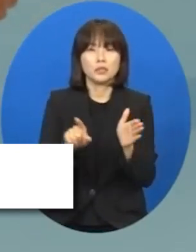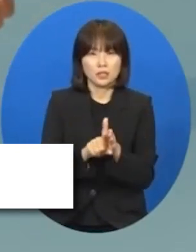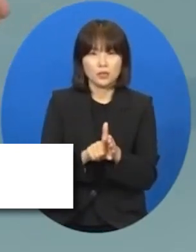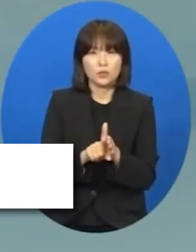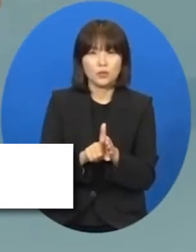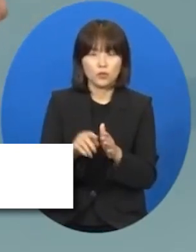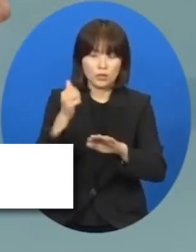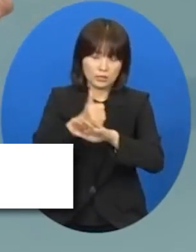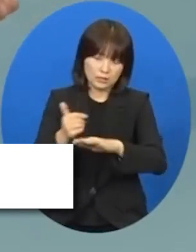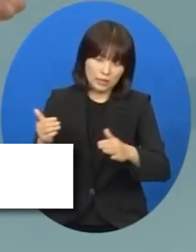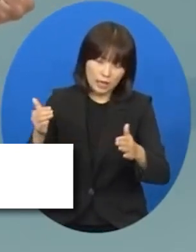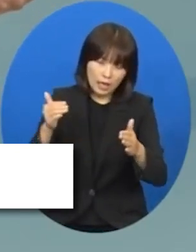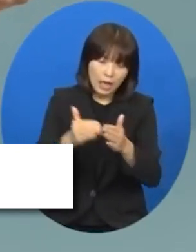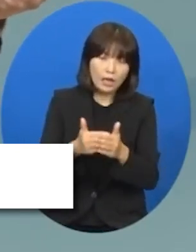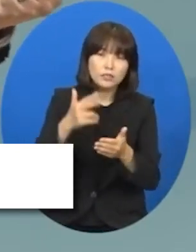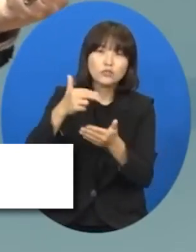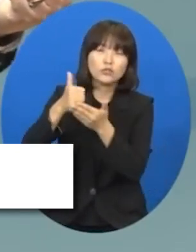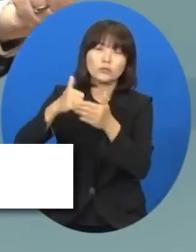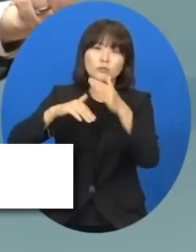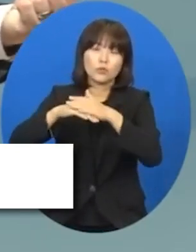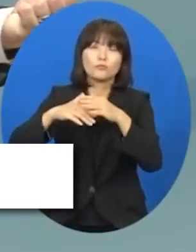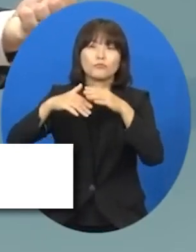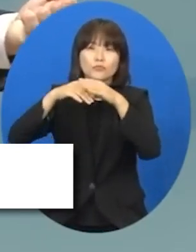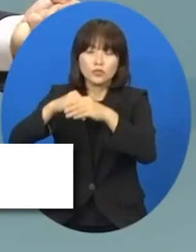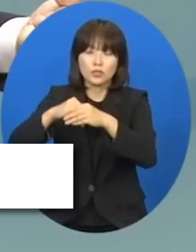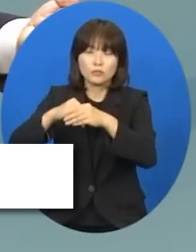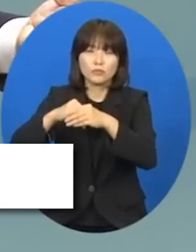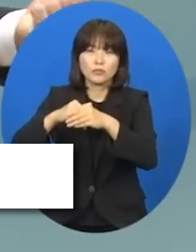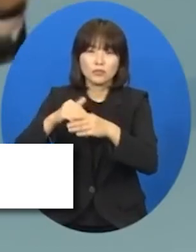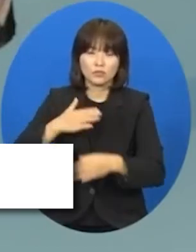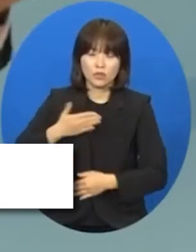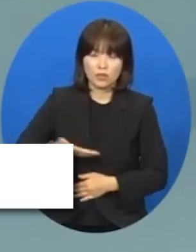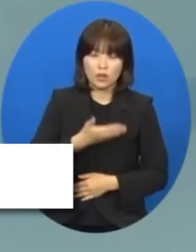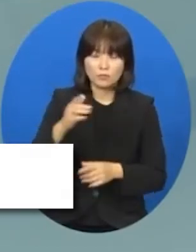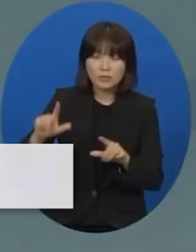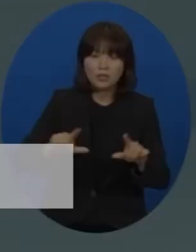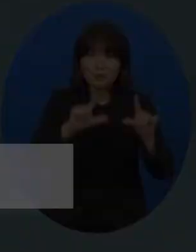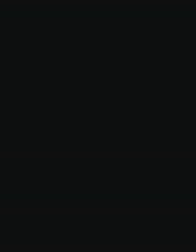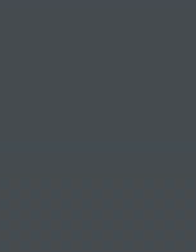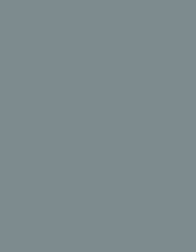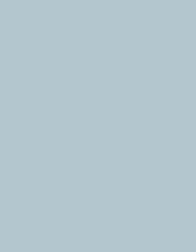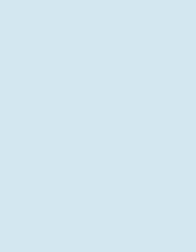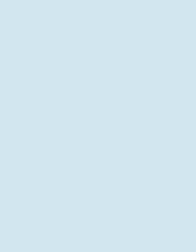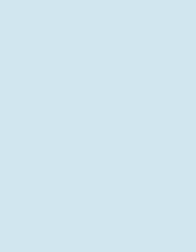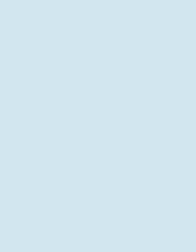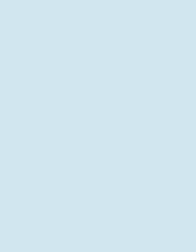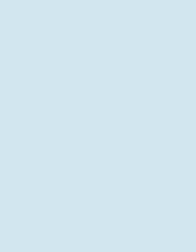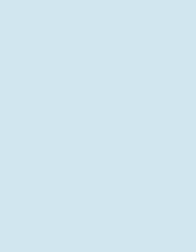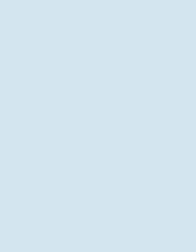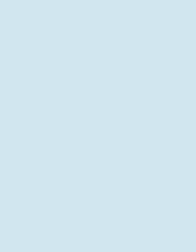끝까지 주님의 손 붙잡고 나아가시는 저와 여러분들의 삶이 되시기를 주님의 이름으로 축원합니다